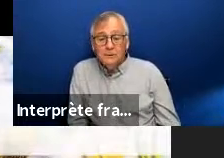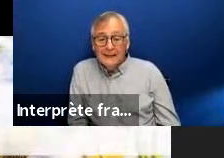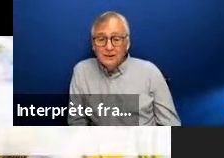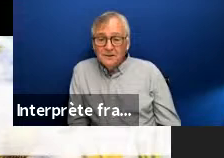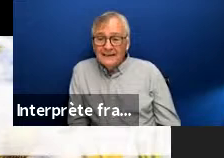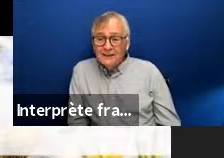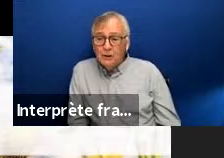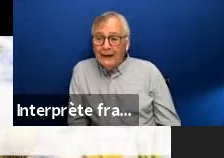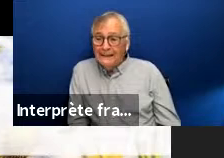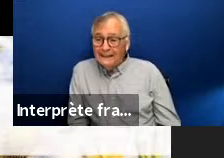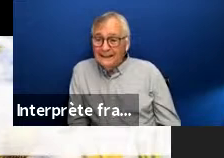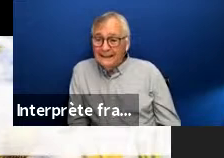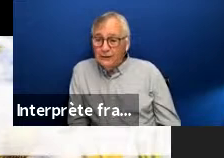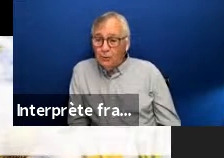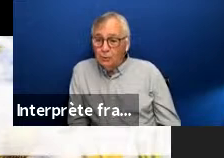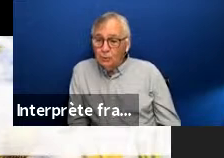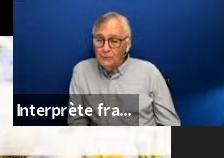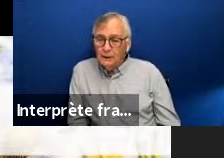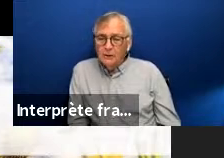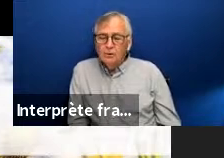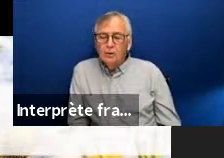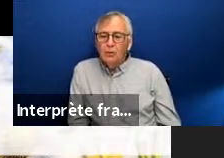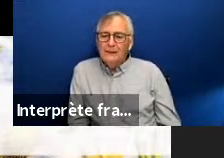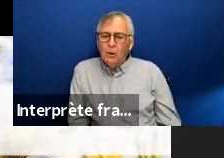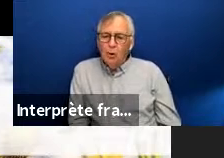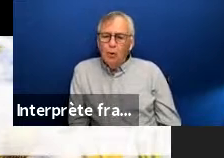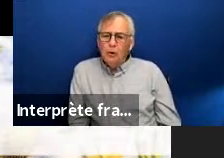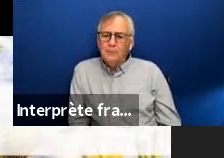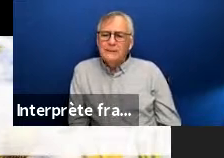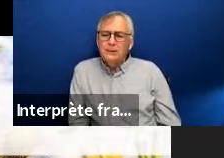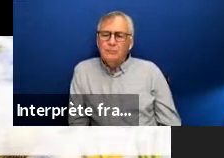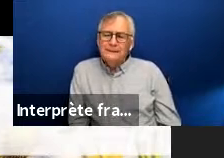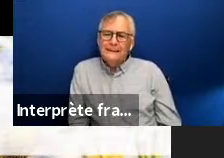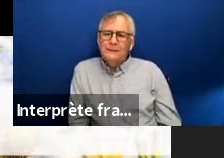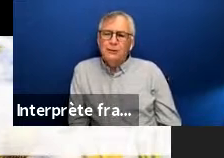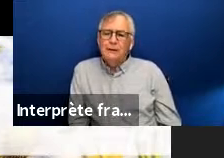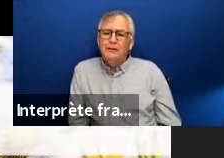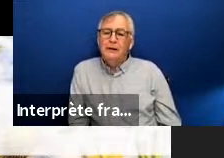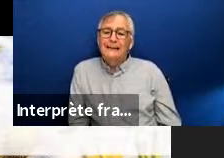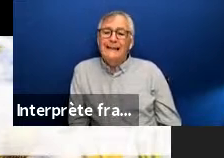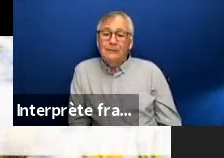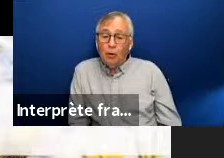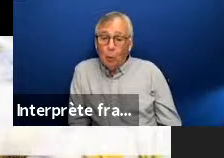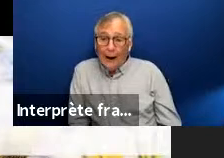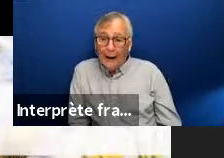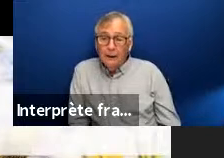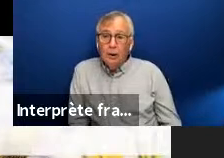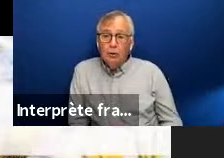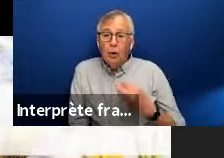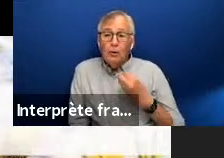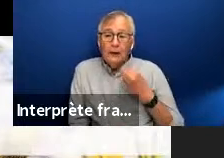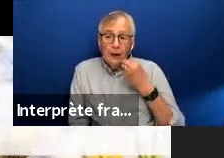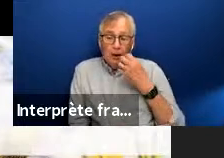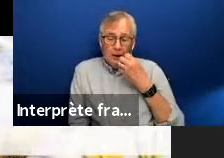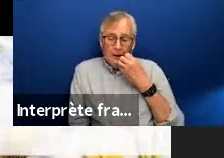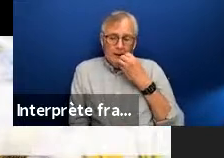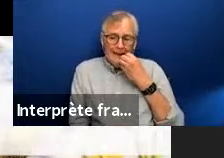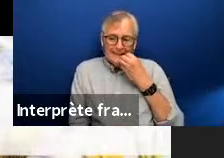rencontres-là. Il y a aussi l'Association canadienne des sourds, donc qui, eux, leur mission, c'est de défendre les droits,